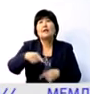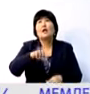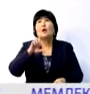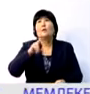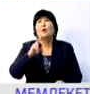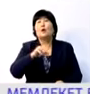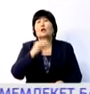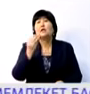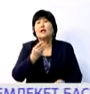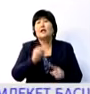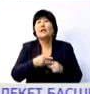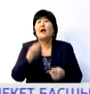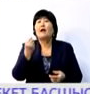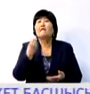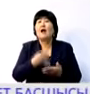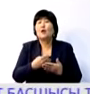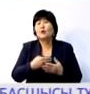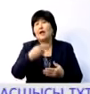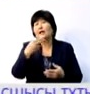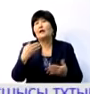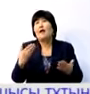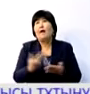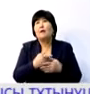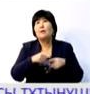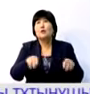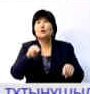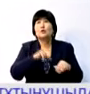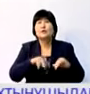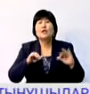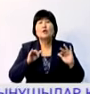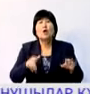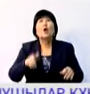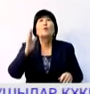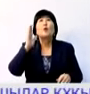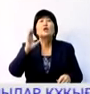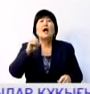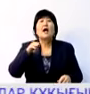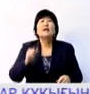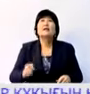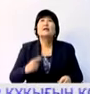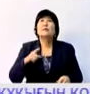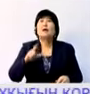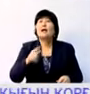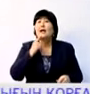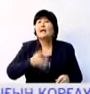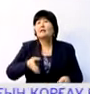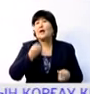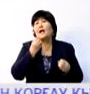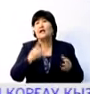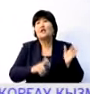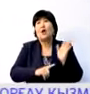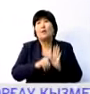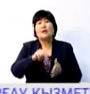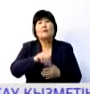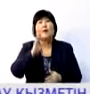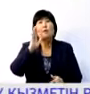блокчейн, криптовалюта тақырыбында ақпараттандыру жұмыстары жүргізілді. Болашақ IT саласының мамандары үшін семинар жақсы бастама